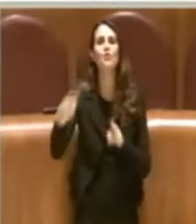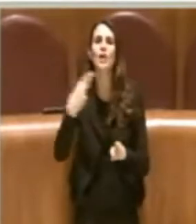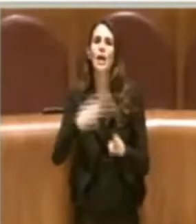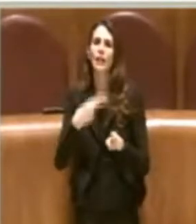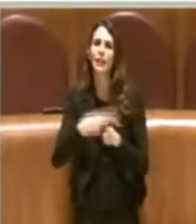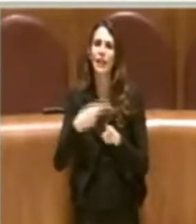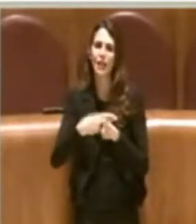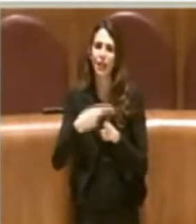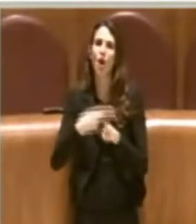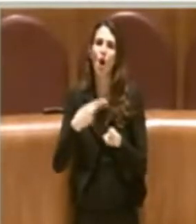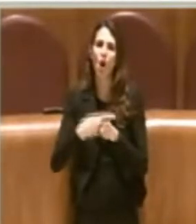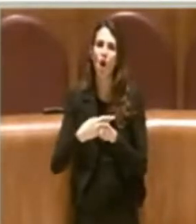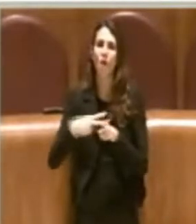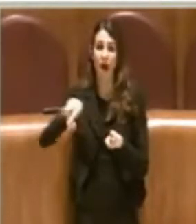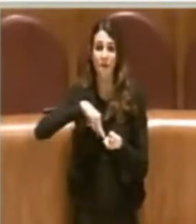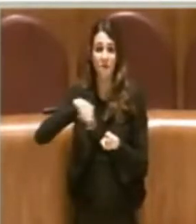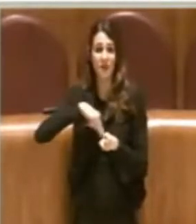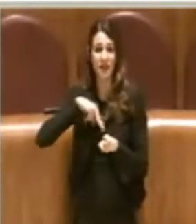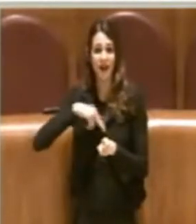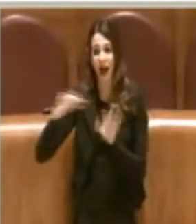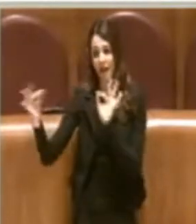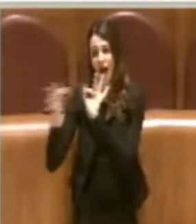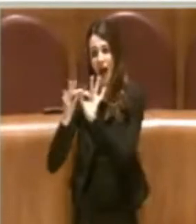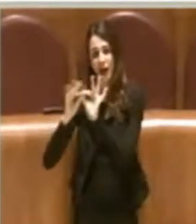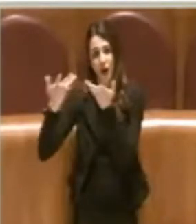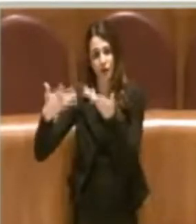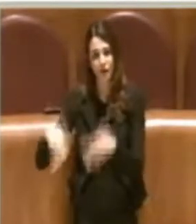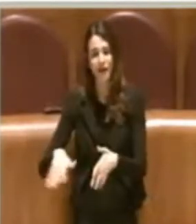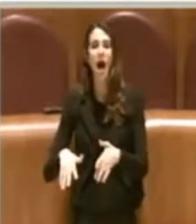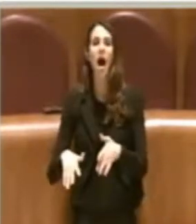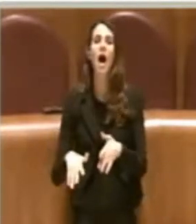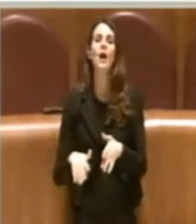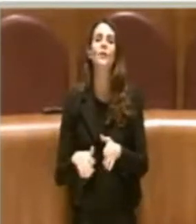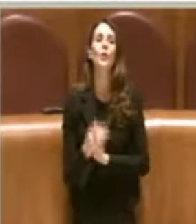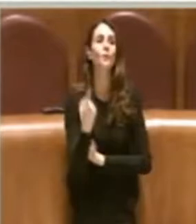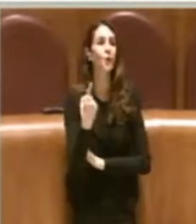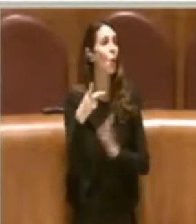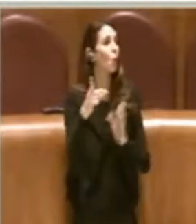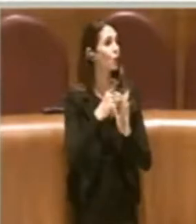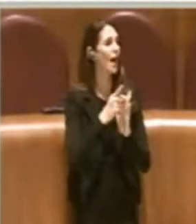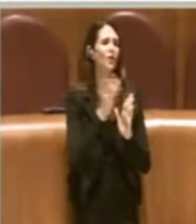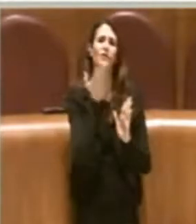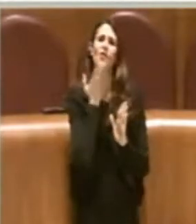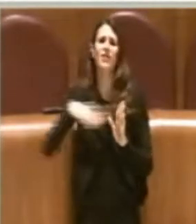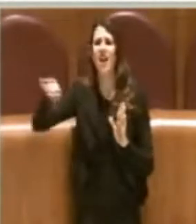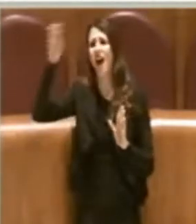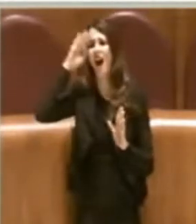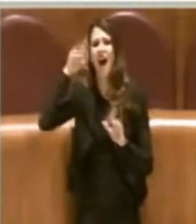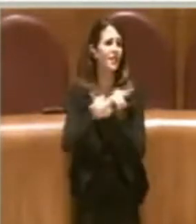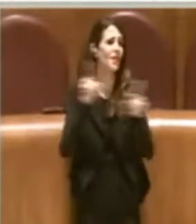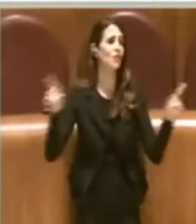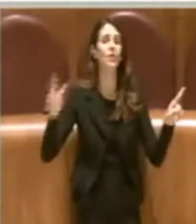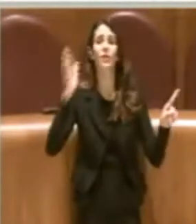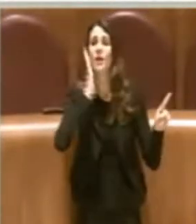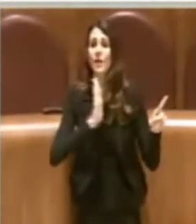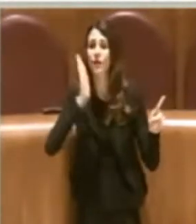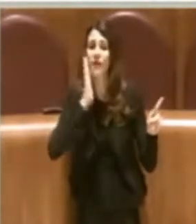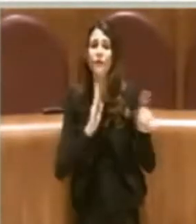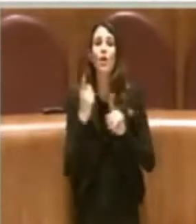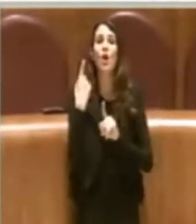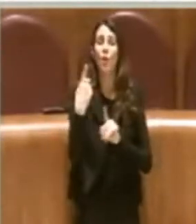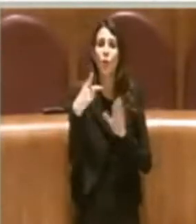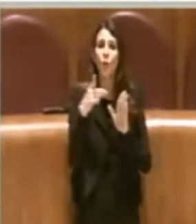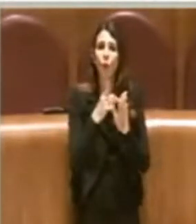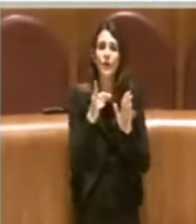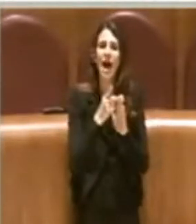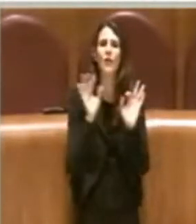privati, è anche il valore, e qui vorrei veramente l'attenzione di tutti, delle opere a scomputo